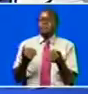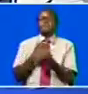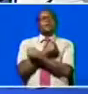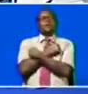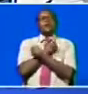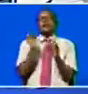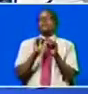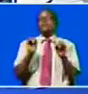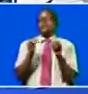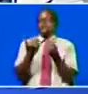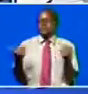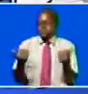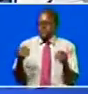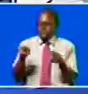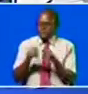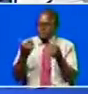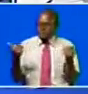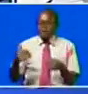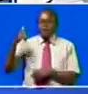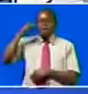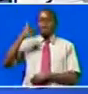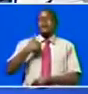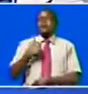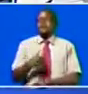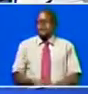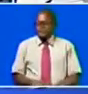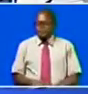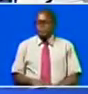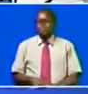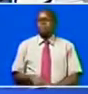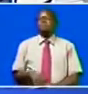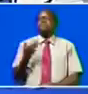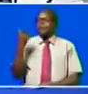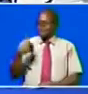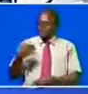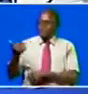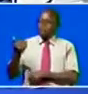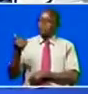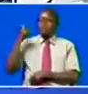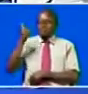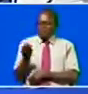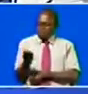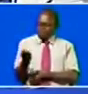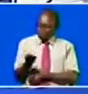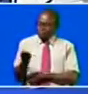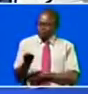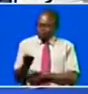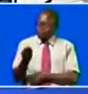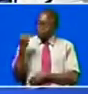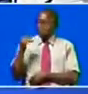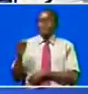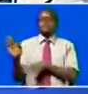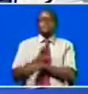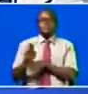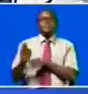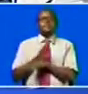hata kwa watoto. Manake pia watoto mmewapatia simu, mtu anaona mama hata asiponiona, bora niko na simu, bora nimekiwa bundles. Ndio maana unaona siku hizi kila mtu ako na